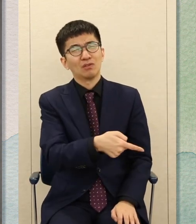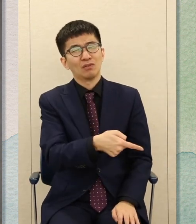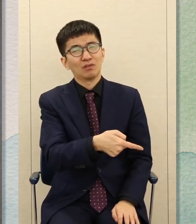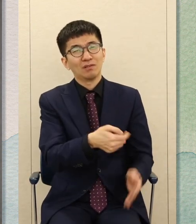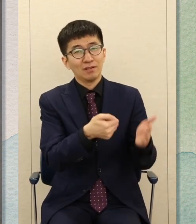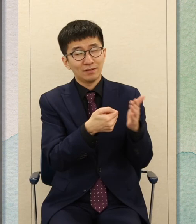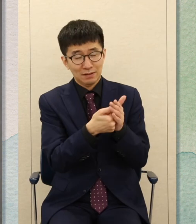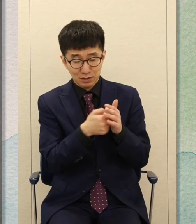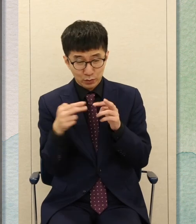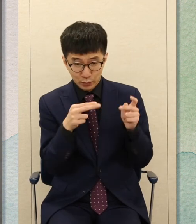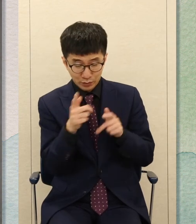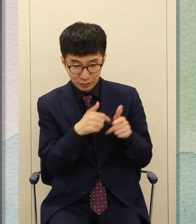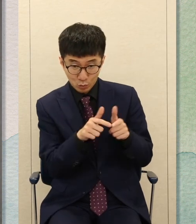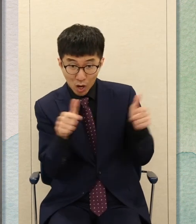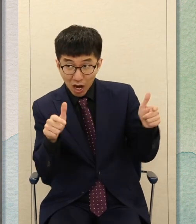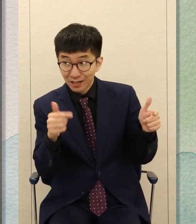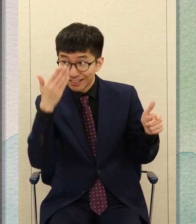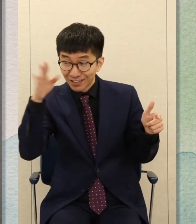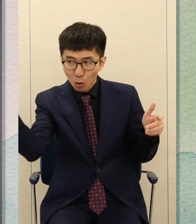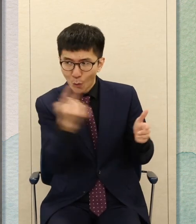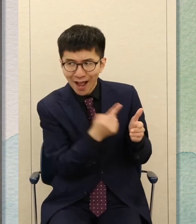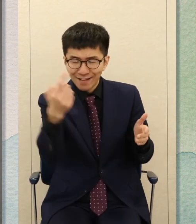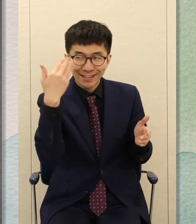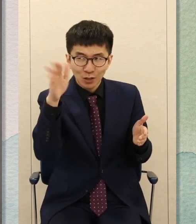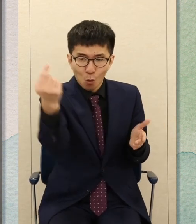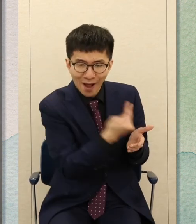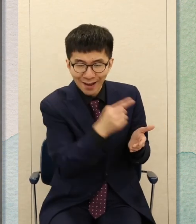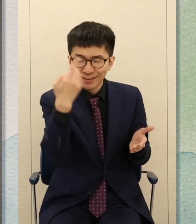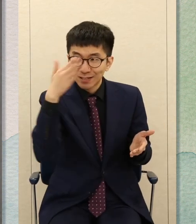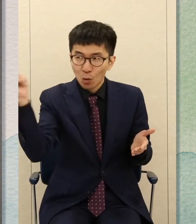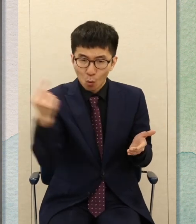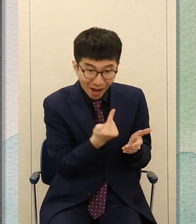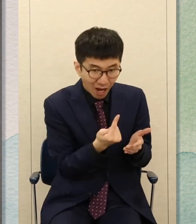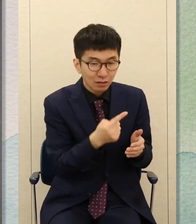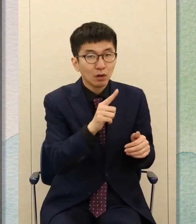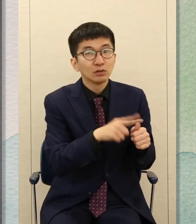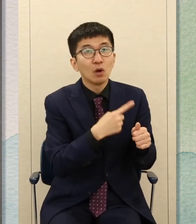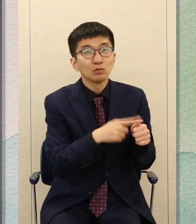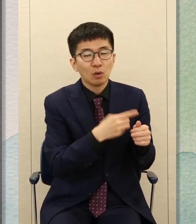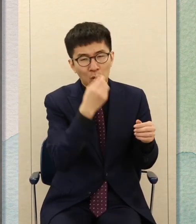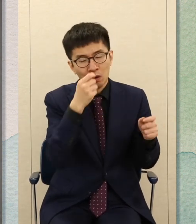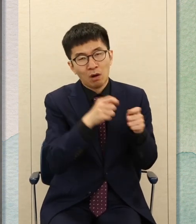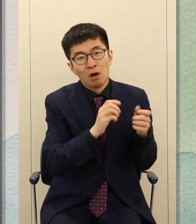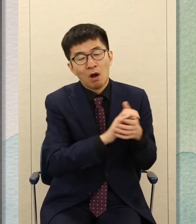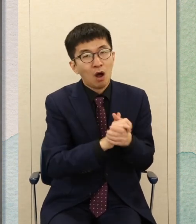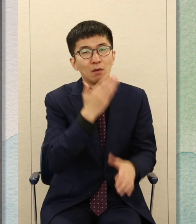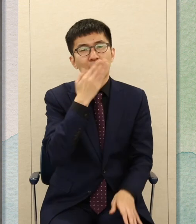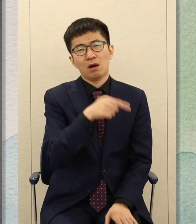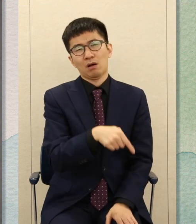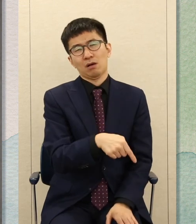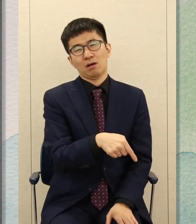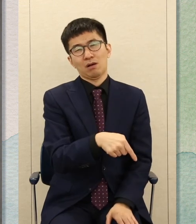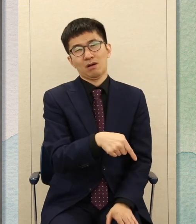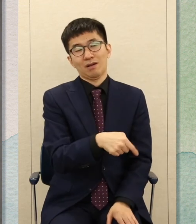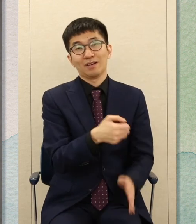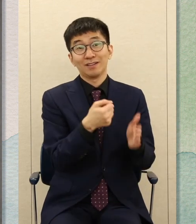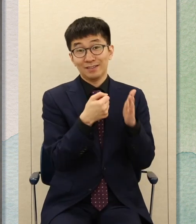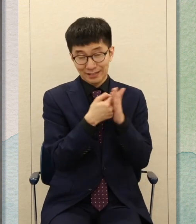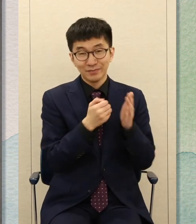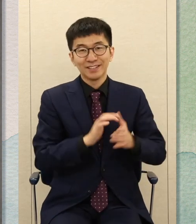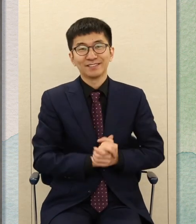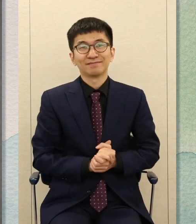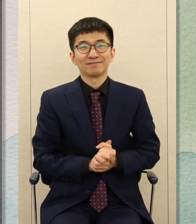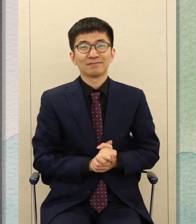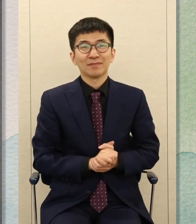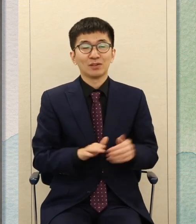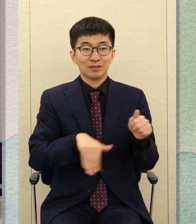활성화시키기 위해서 일부러 낯선 사람들하고 자주 만나게 만들어. 그래도 친해집니다. 100명인데 뭐 그래봐야. 예, 그러니까